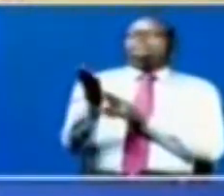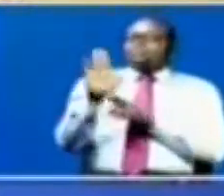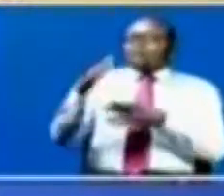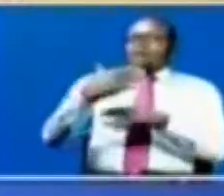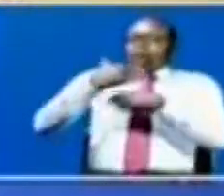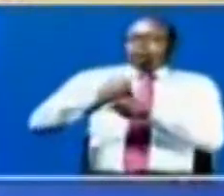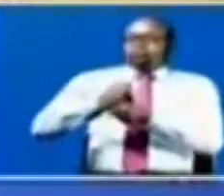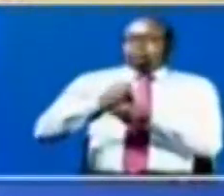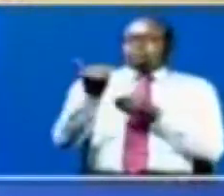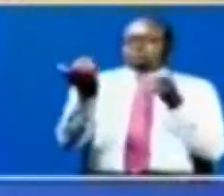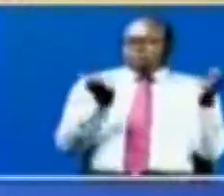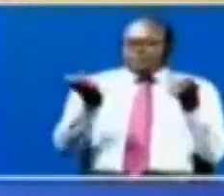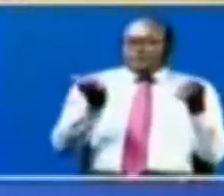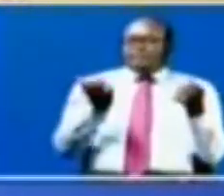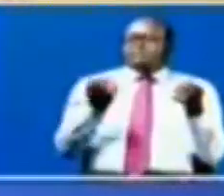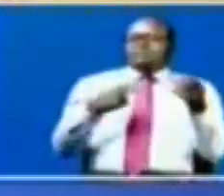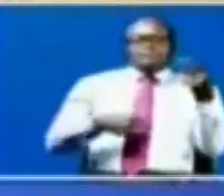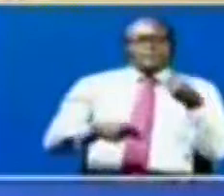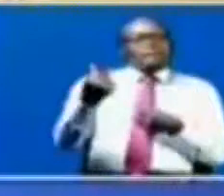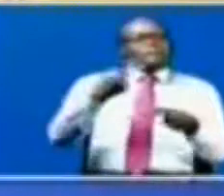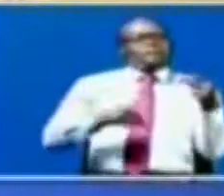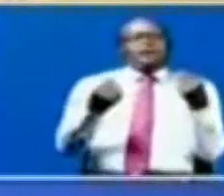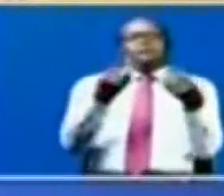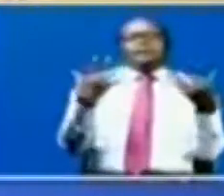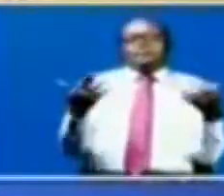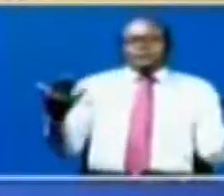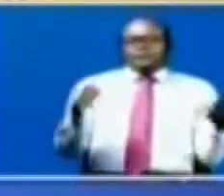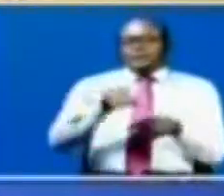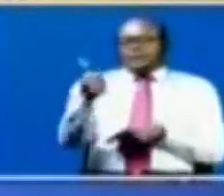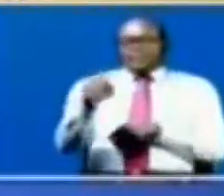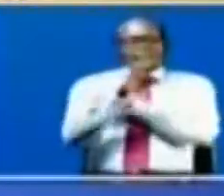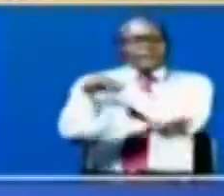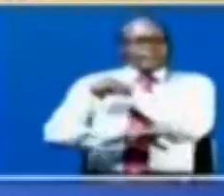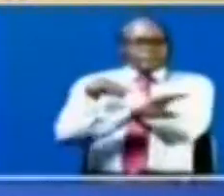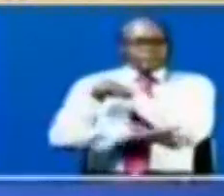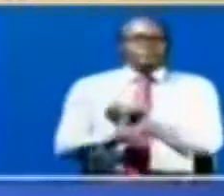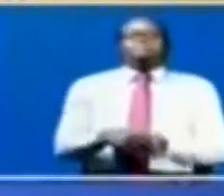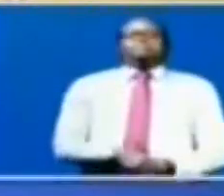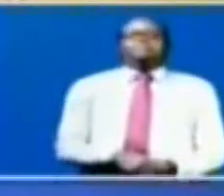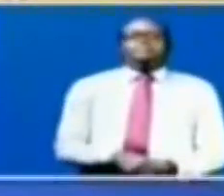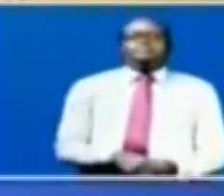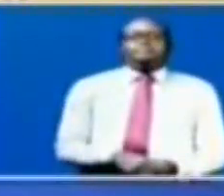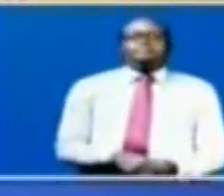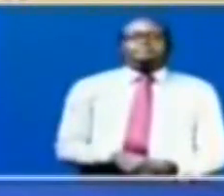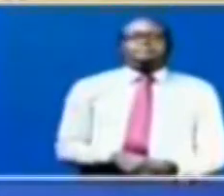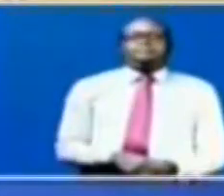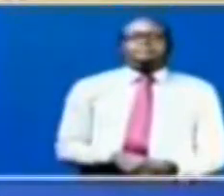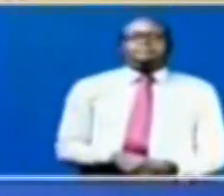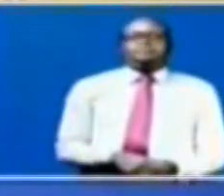kwa biashara. Wanauza bidhaa zao nyingi sana nchi za nje, na kulingana na vile